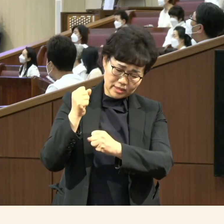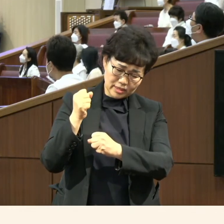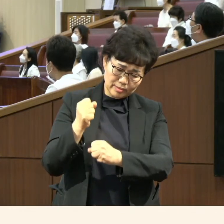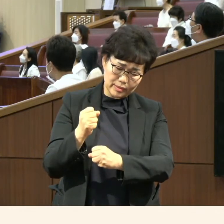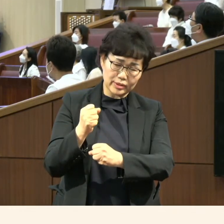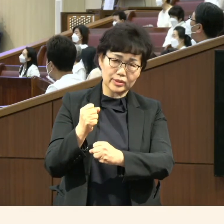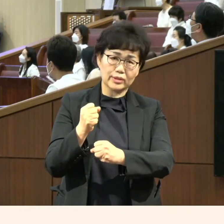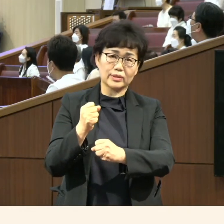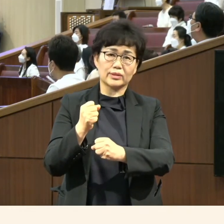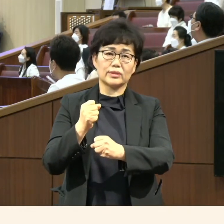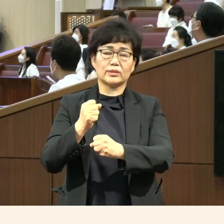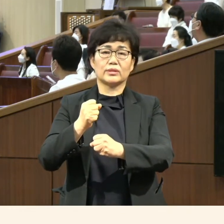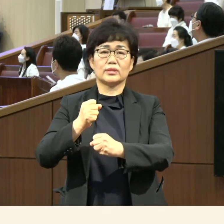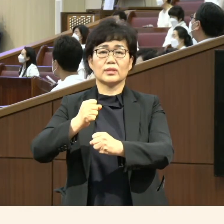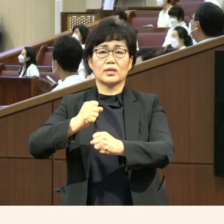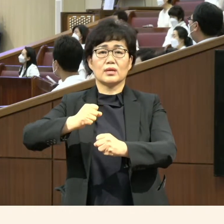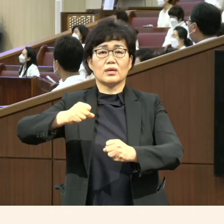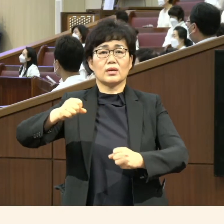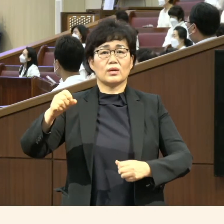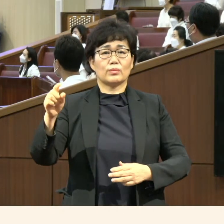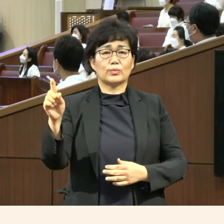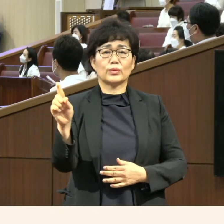지심은